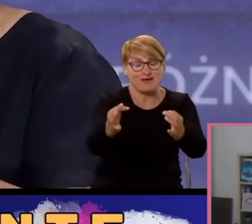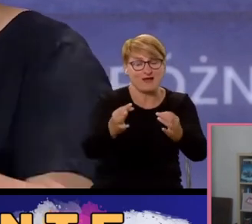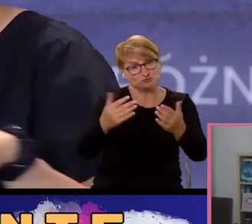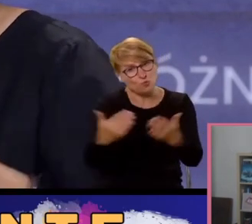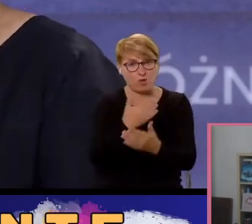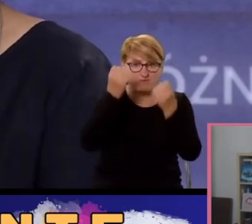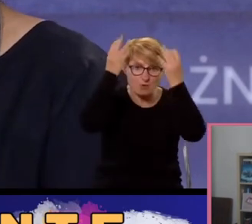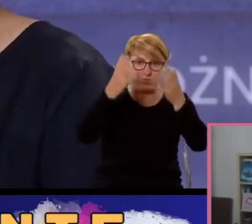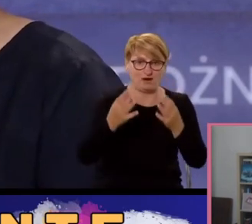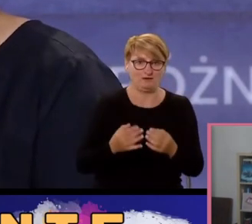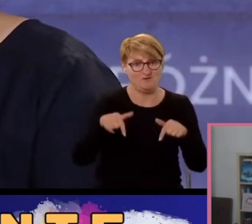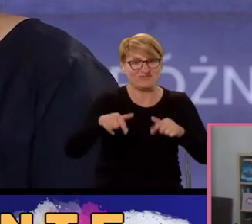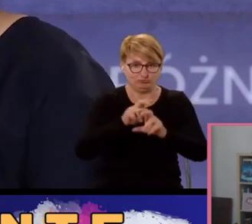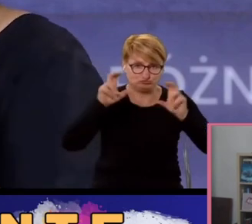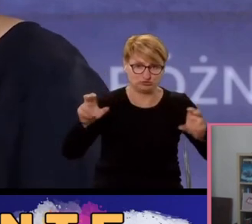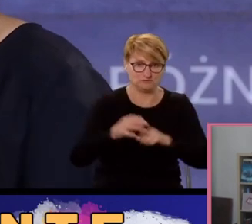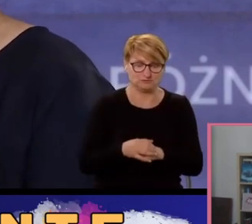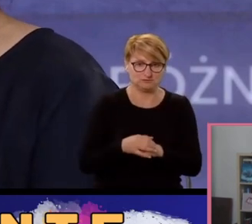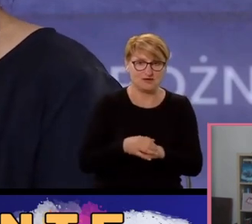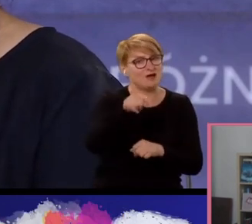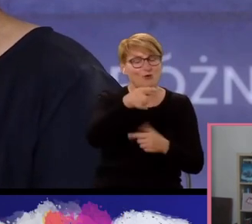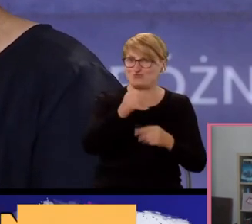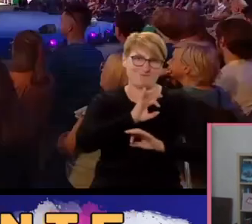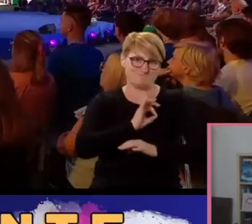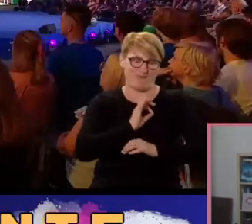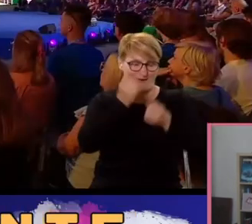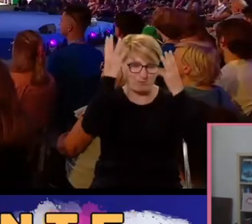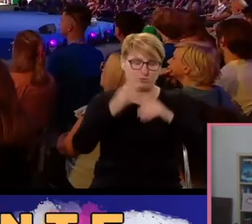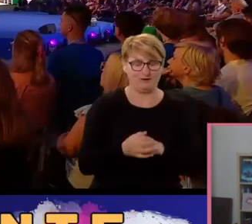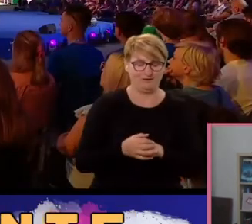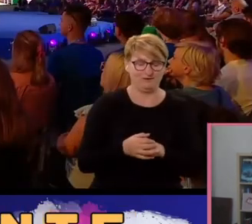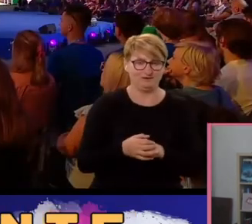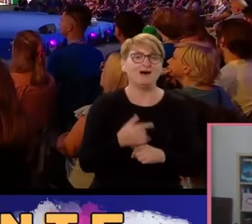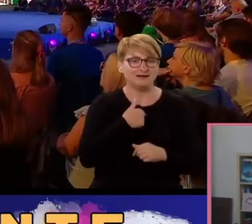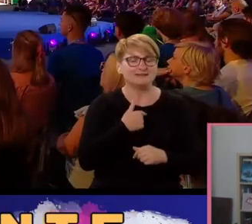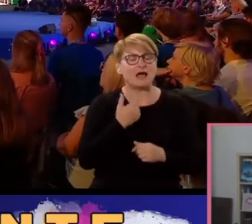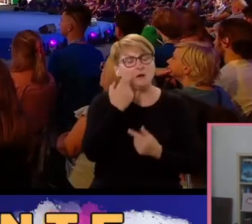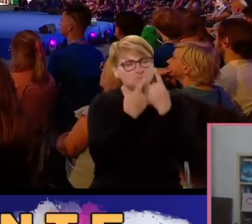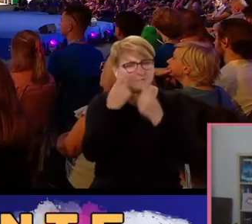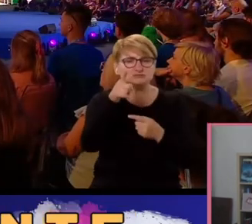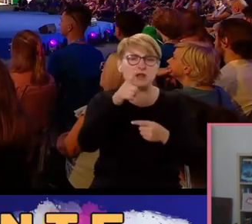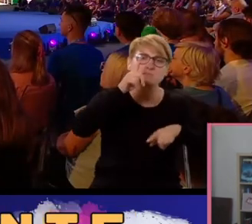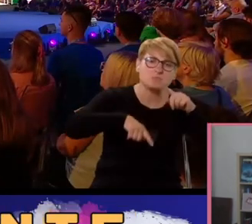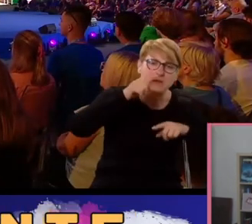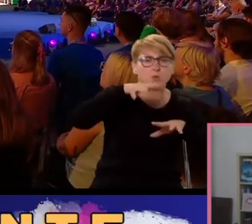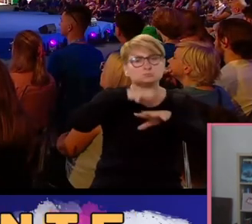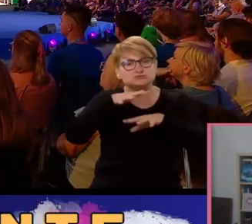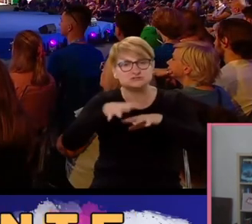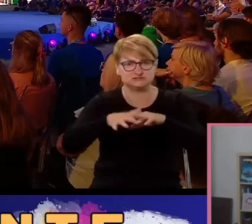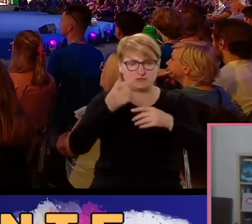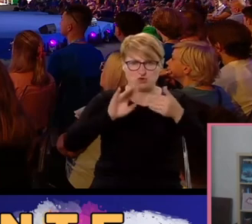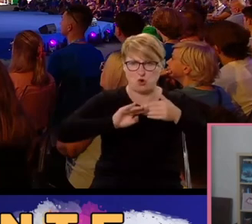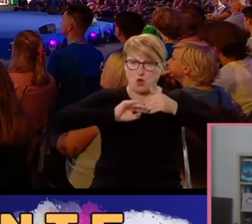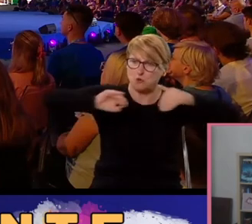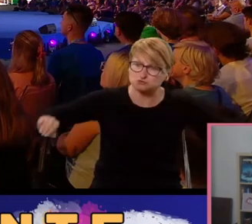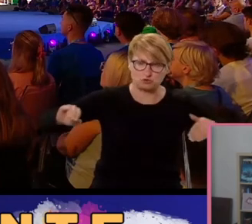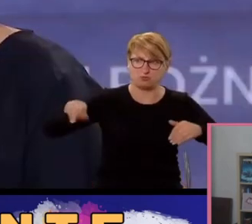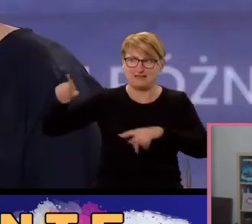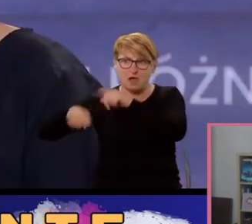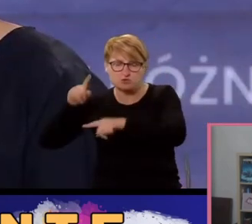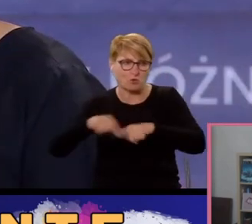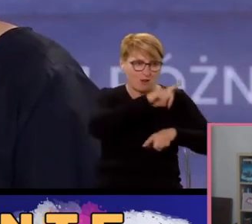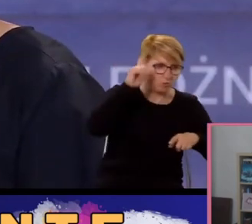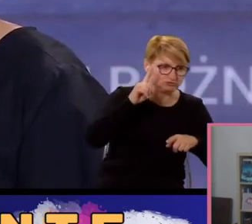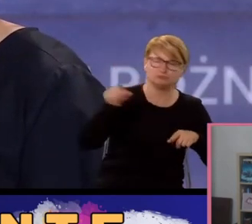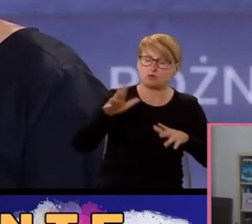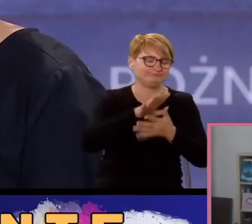współcześnie jakby równoległe w czasie, ale nie są naszą kulturą. Wydaje mi się, że ten naturalistyczny system, który oddzielił nas od natury, po prostu okazał się